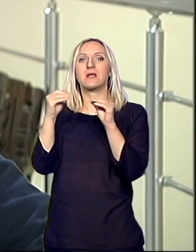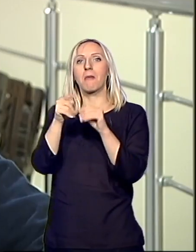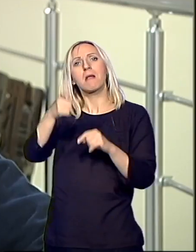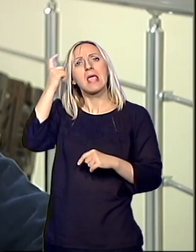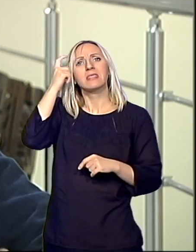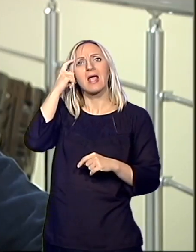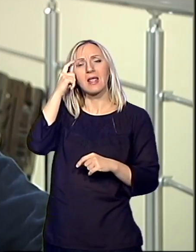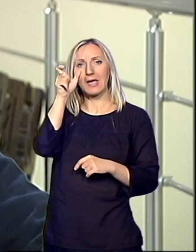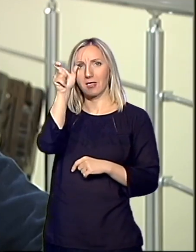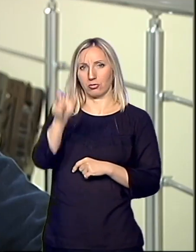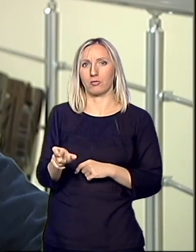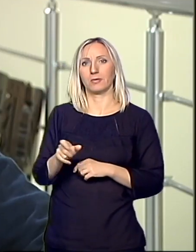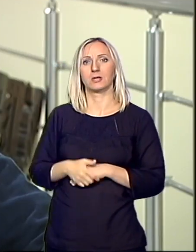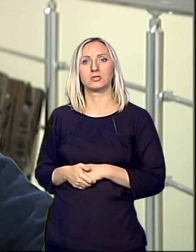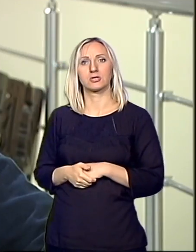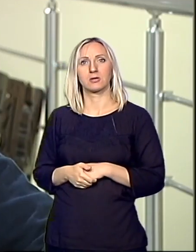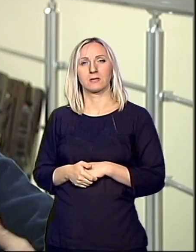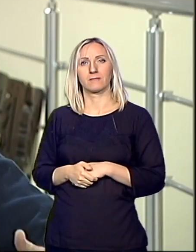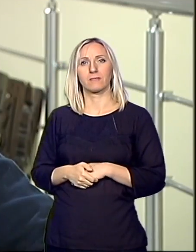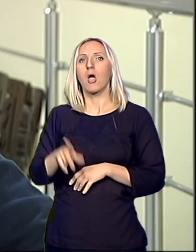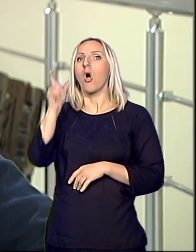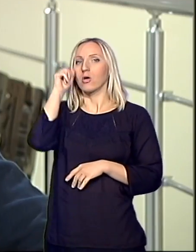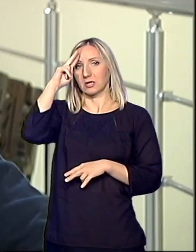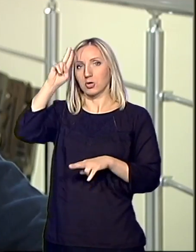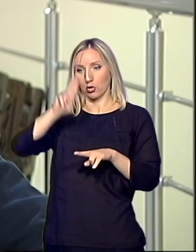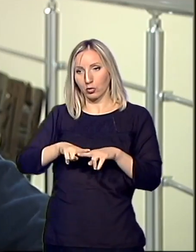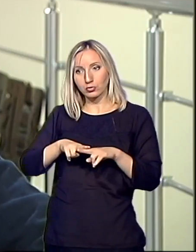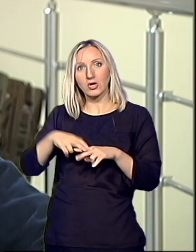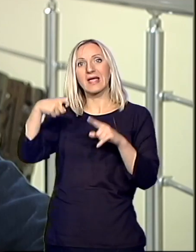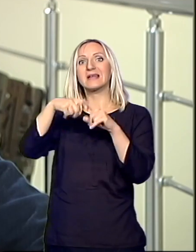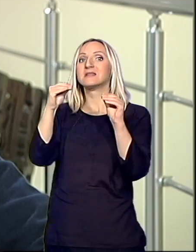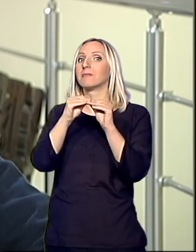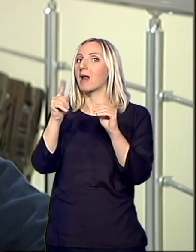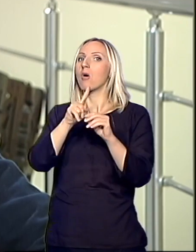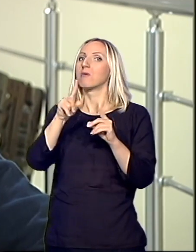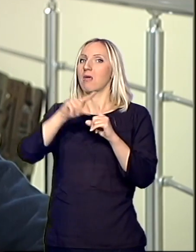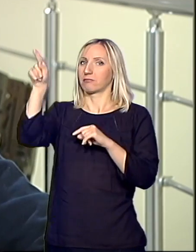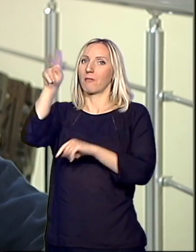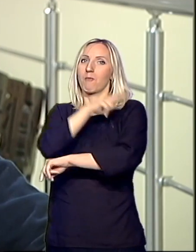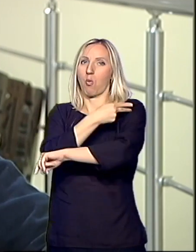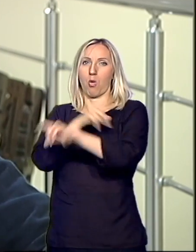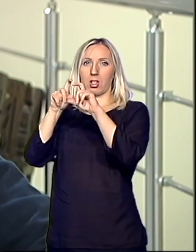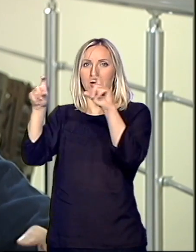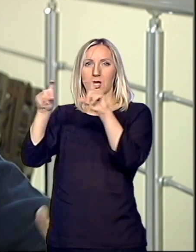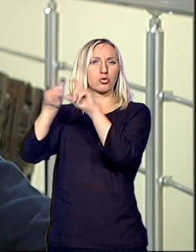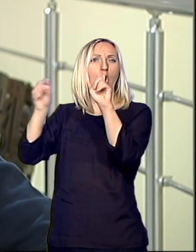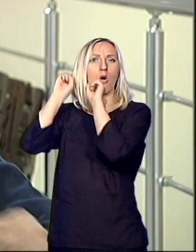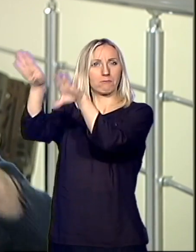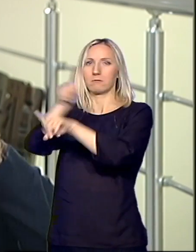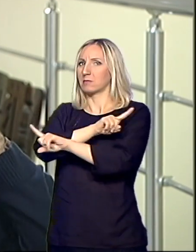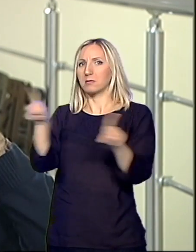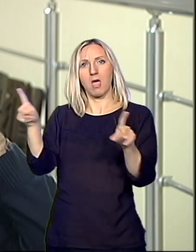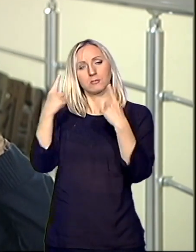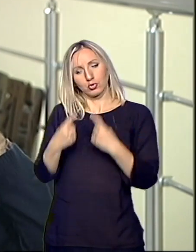inteligentno biće. Otac odlučuje naravno da Kristi Braun ne ide u bolničku instituciju, odnosno u dom, da ga dakle ne odvaja